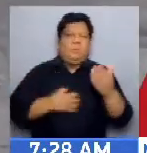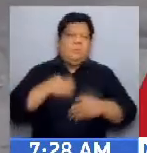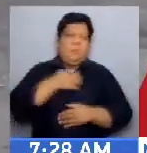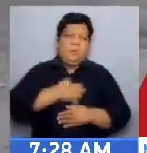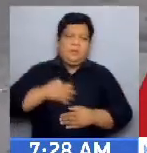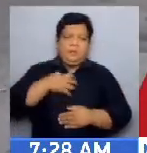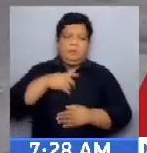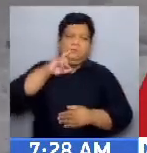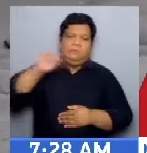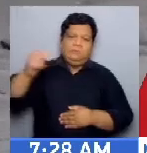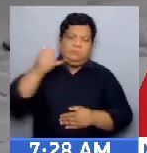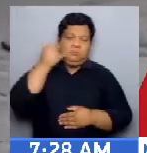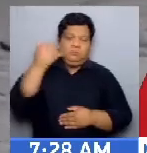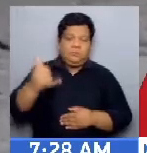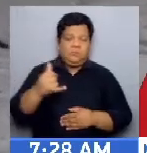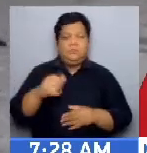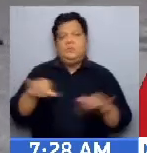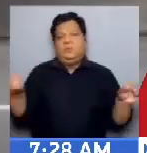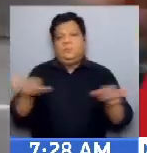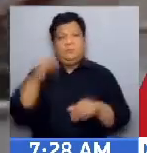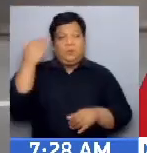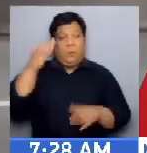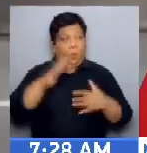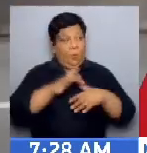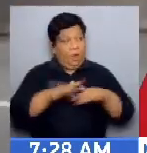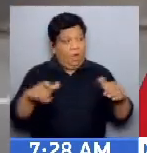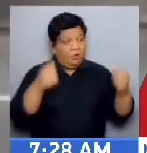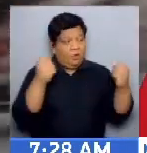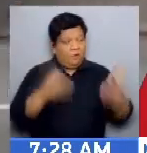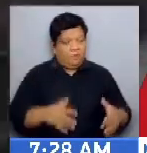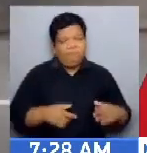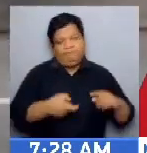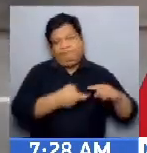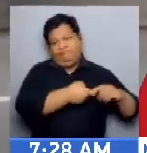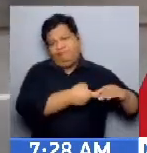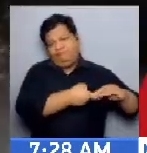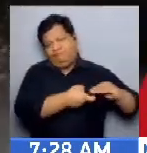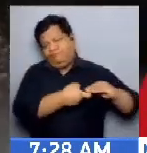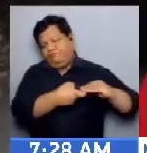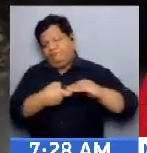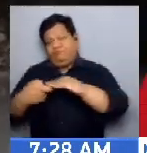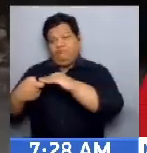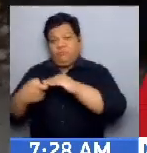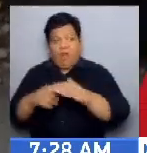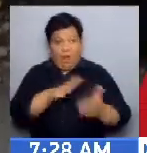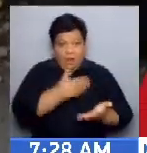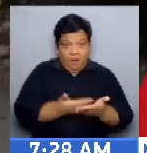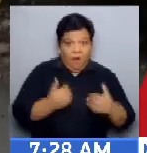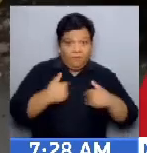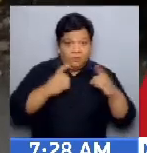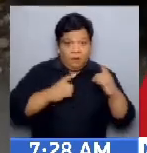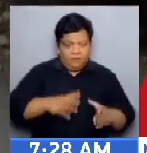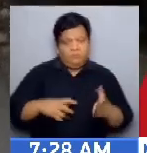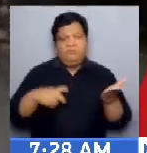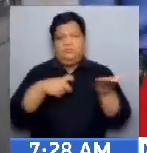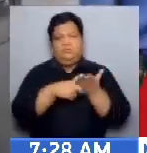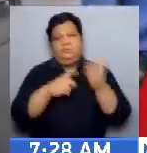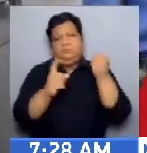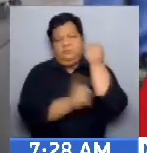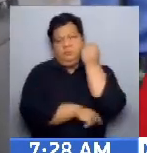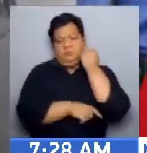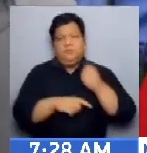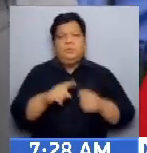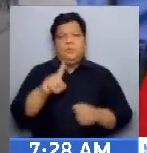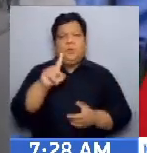ng dati, pag walang driver, diretso to ang sasakyan. Kapag dumating naman agad ang driver ay titiketan ito at magmumulta ng 1,000 piso.